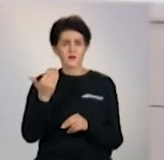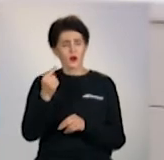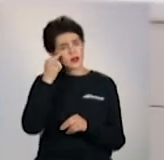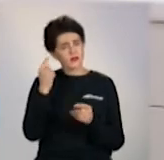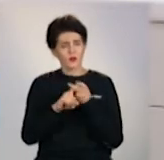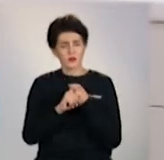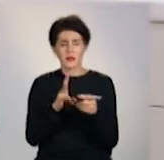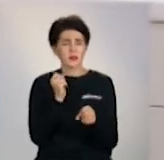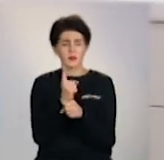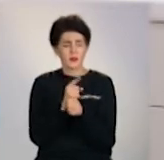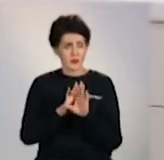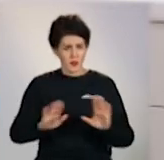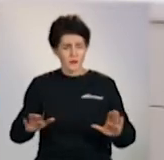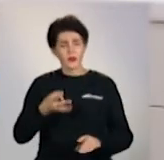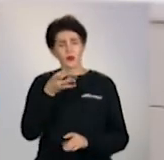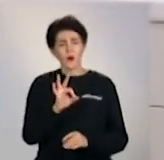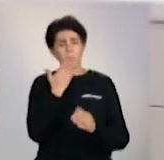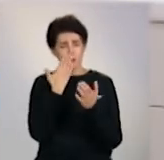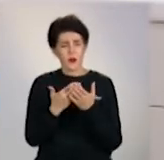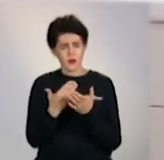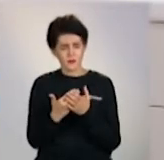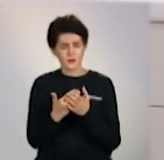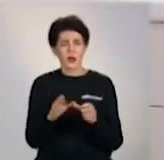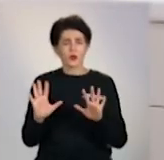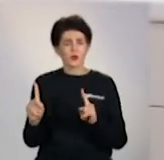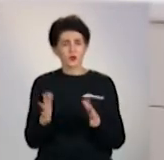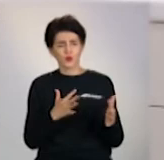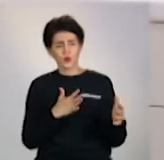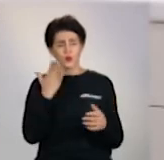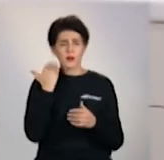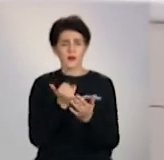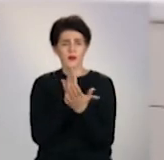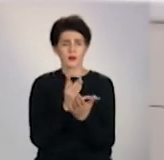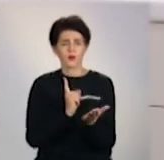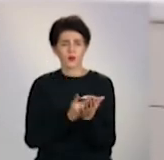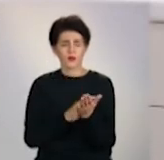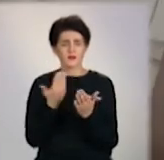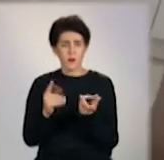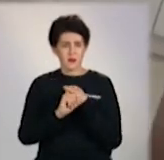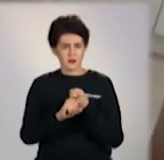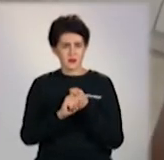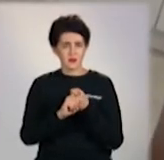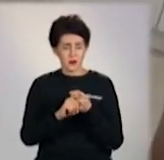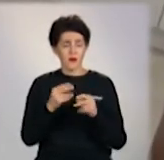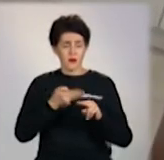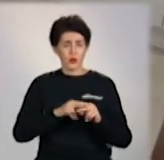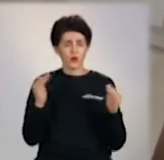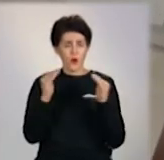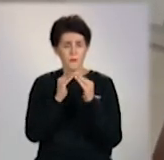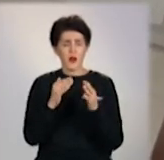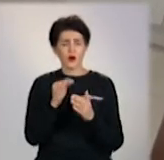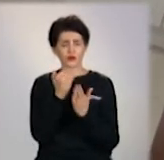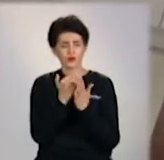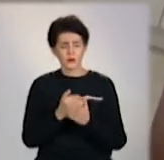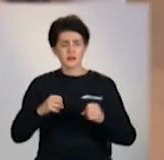хворобі, а показана лише в тому випадку, коли є доведена бактеріальна інфекція. Домашній режим, рясне пиття